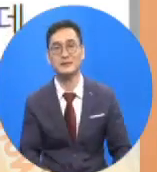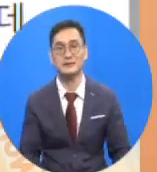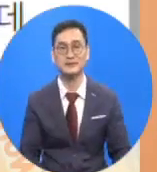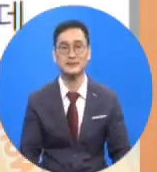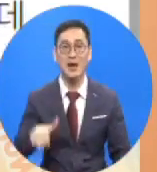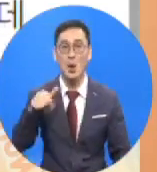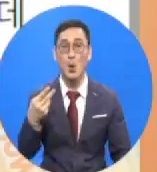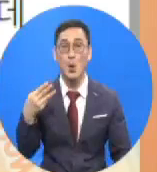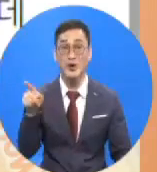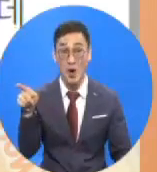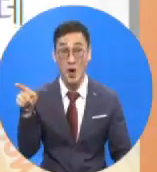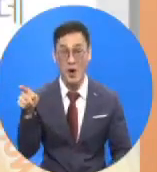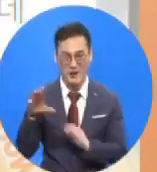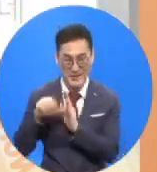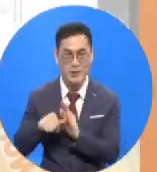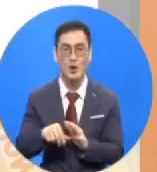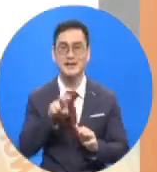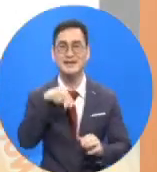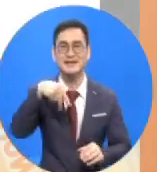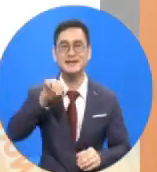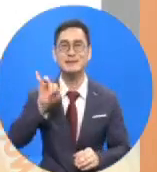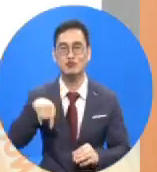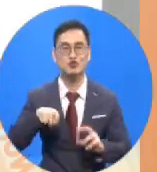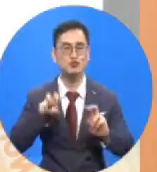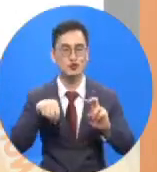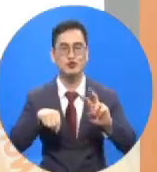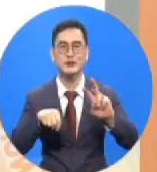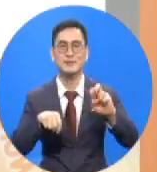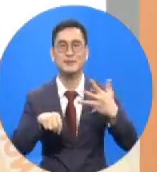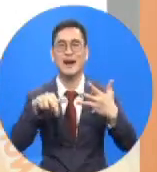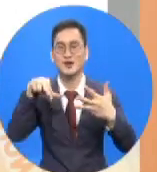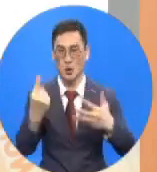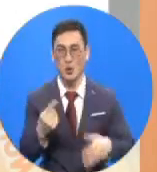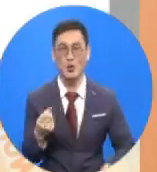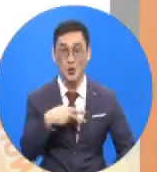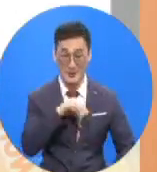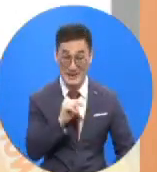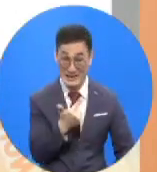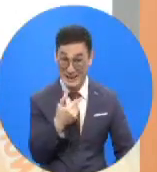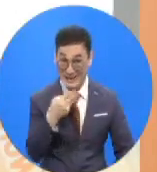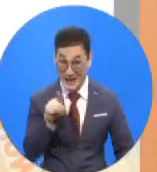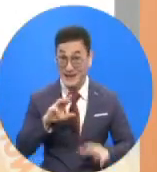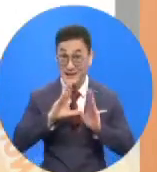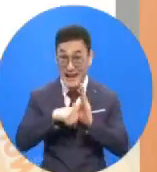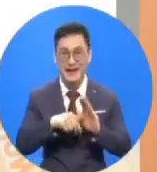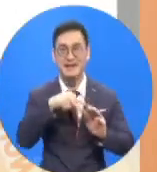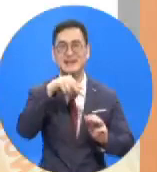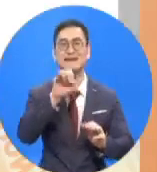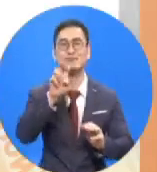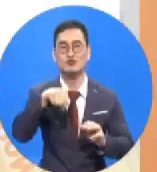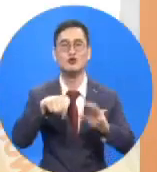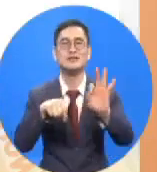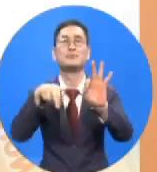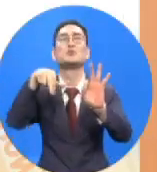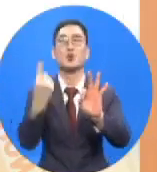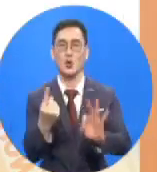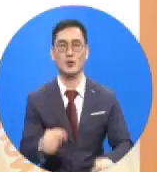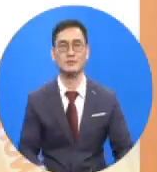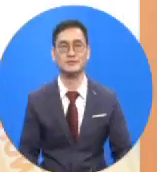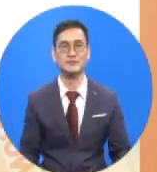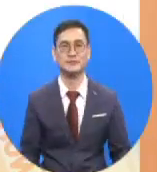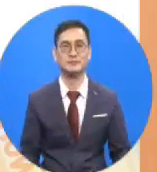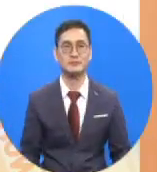시대에도 시무 28조 가 있을 거에요 어스 신라시대에는 시무 10조 가 있었습니다 어떤 시대에 맞게끔 그 시대가